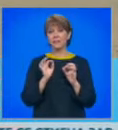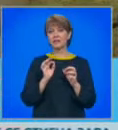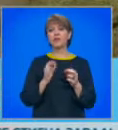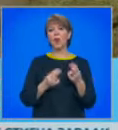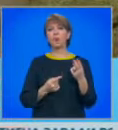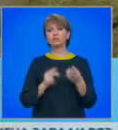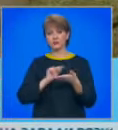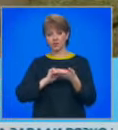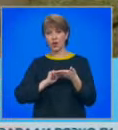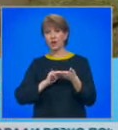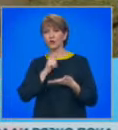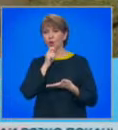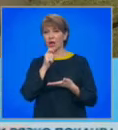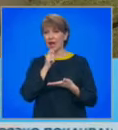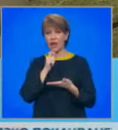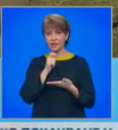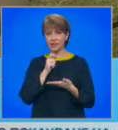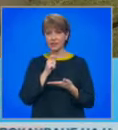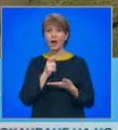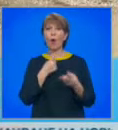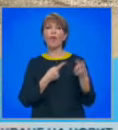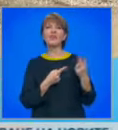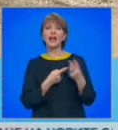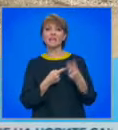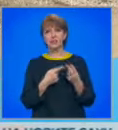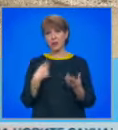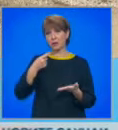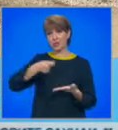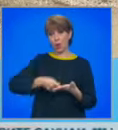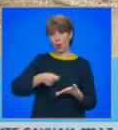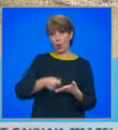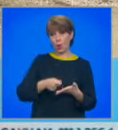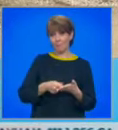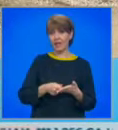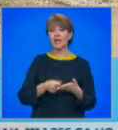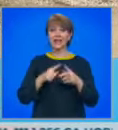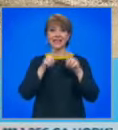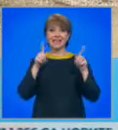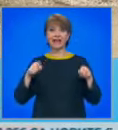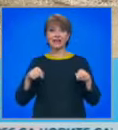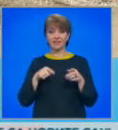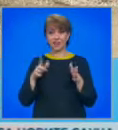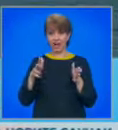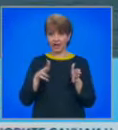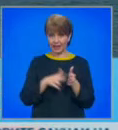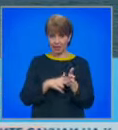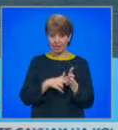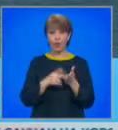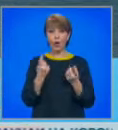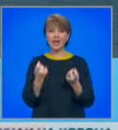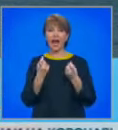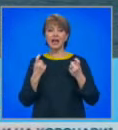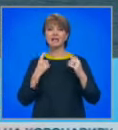Мега си купи съвсем европейски здравен сертификат от гръцка платформа на гръцки, плати и я